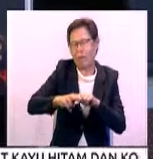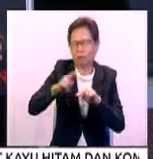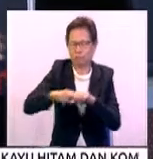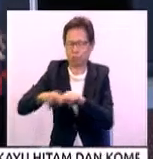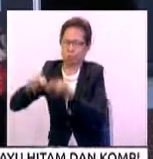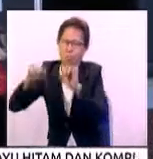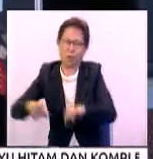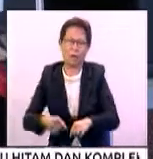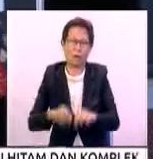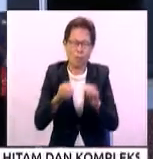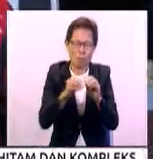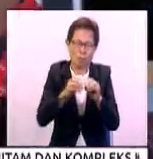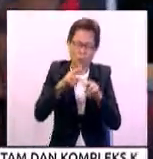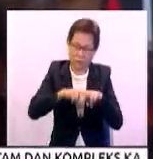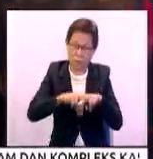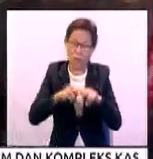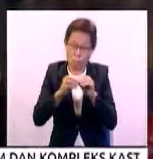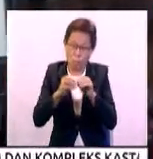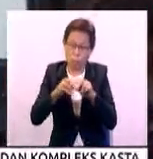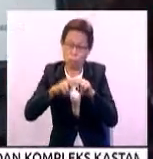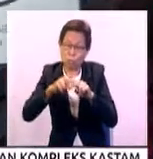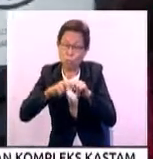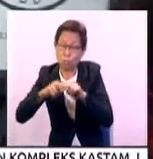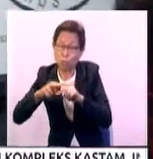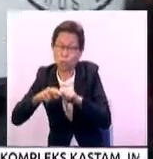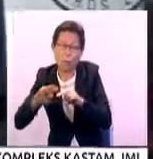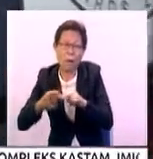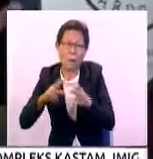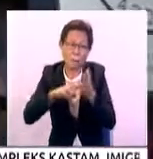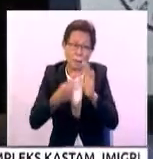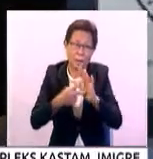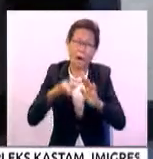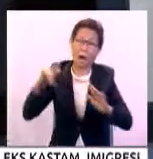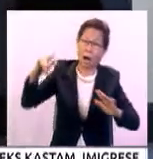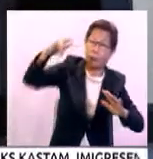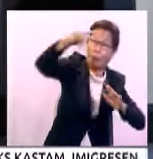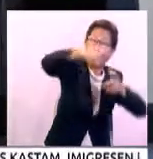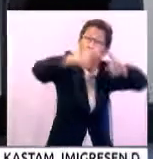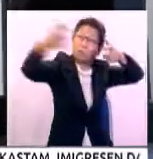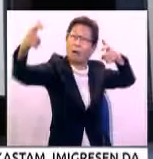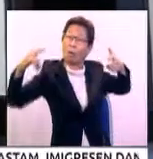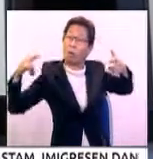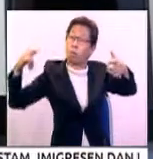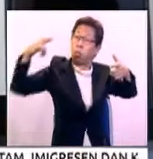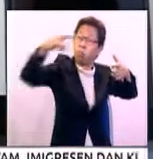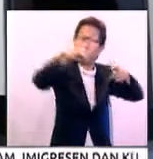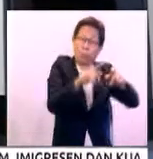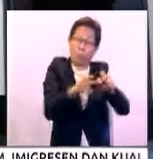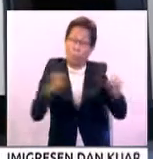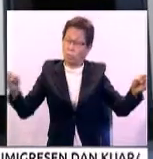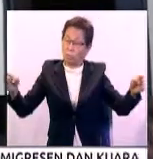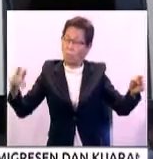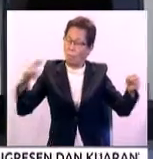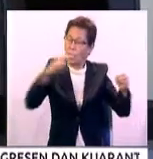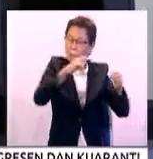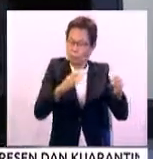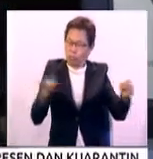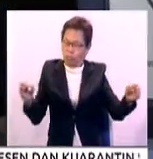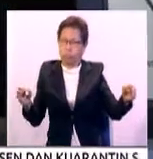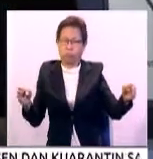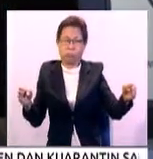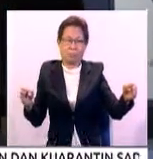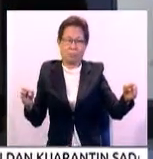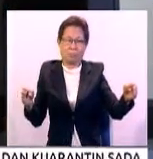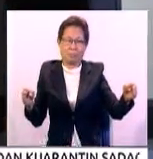segi more seats tu maksudnya kapal terbang yang lebih besar, lebih, dan dia panjang, dia panjang sikit je. So, bila